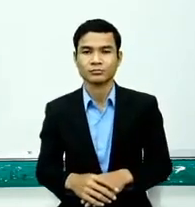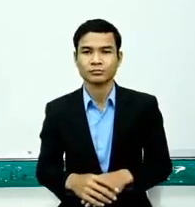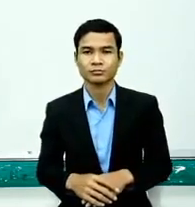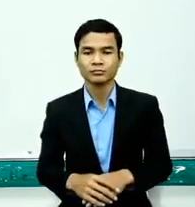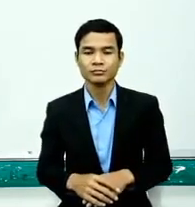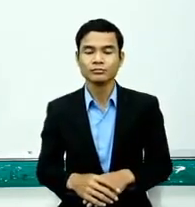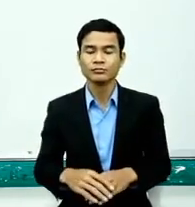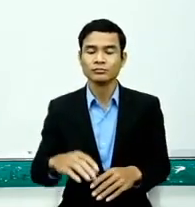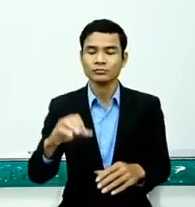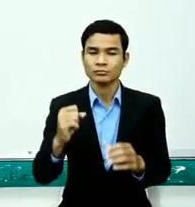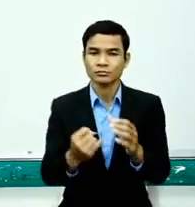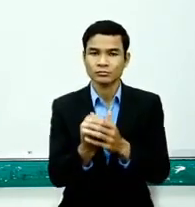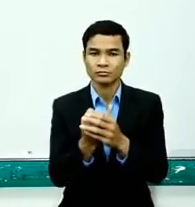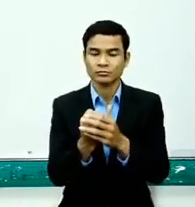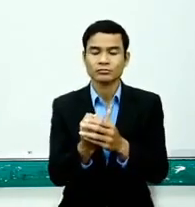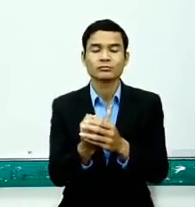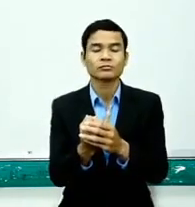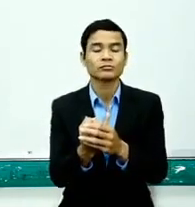ដោះ